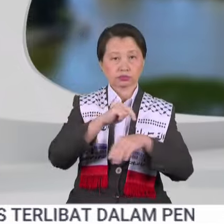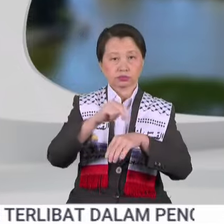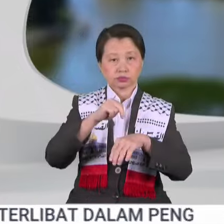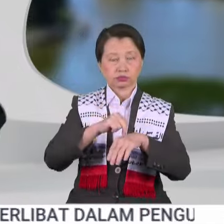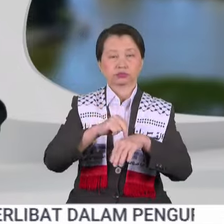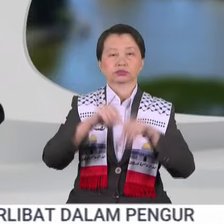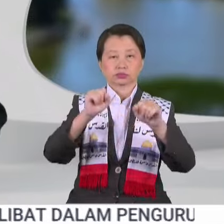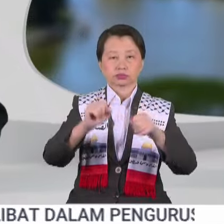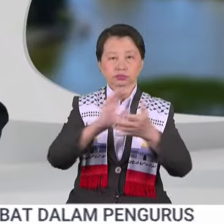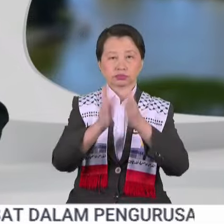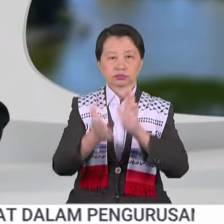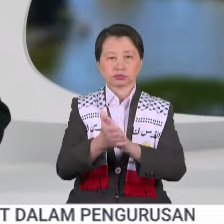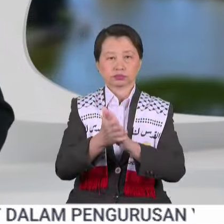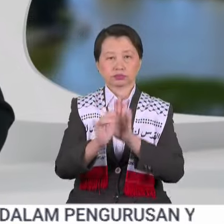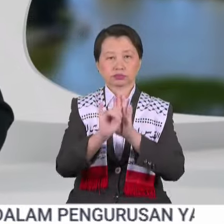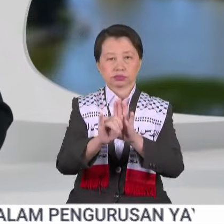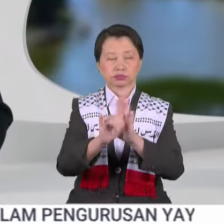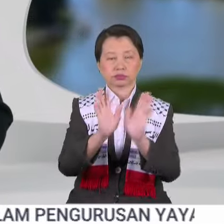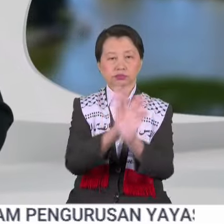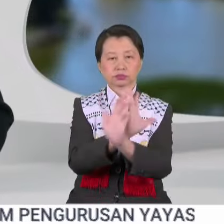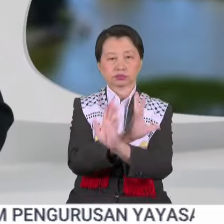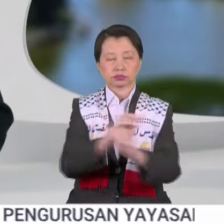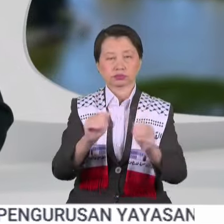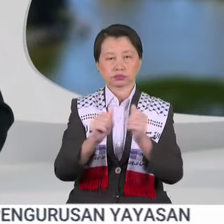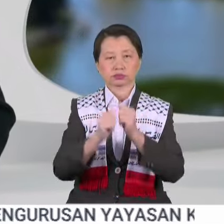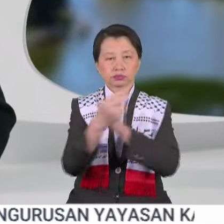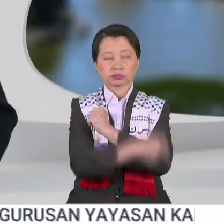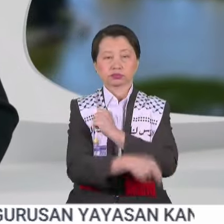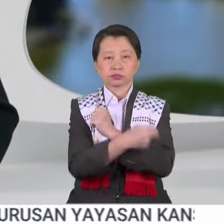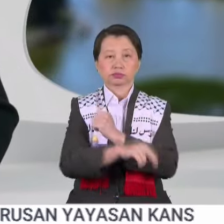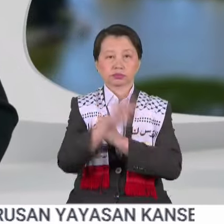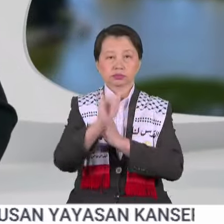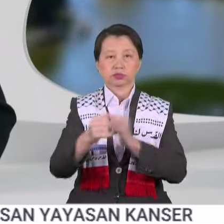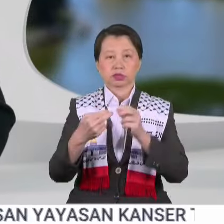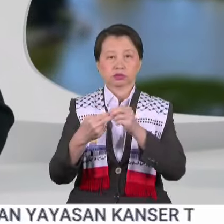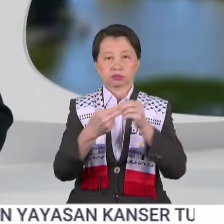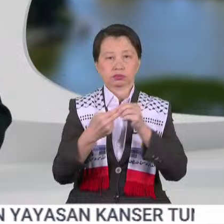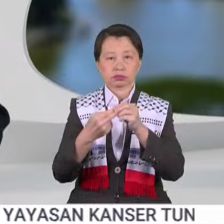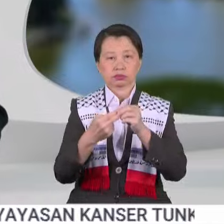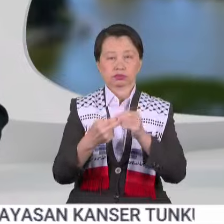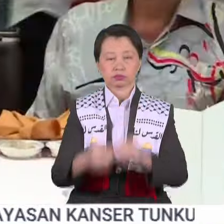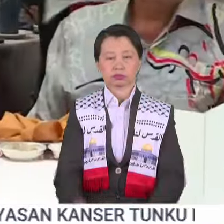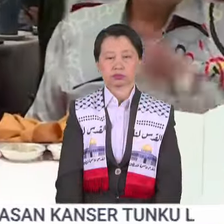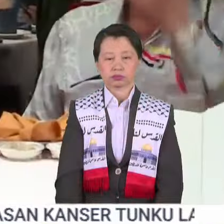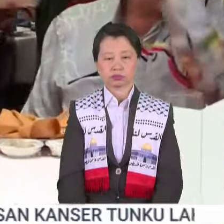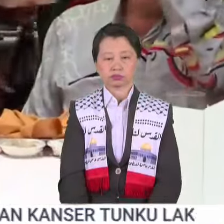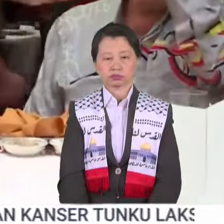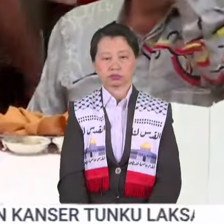ia sekaligus meletakkan identiti Sarawak sebagai sebuah negeri yang bersatu.